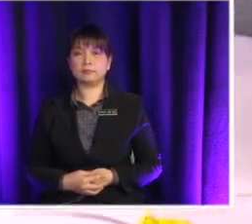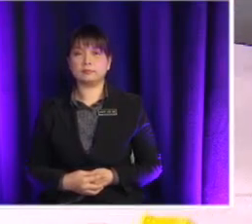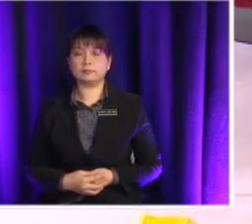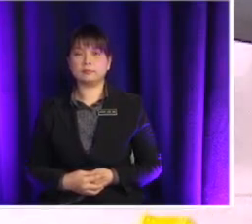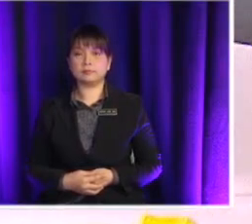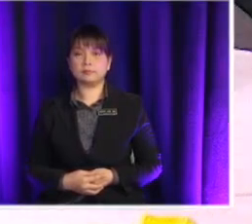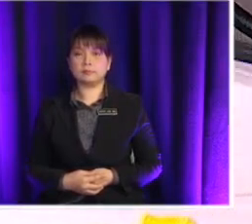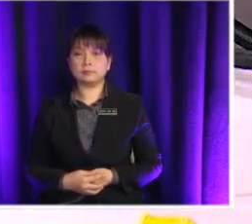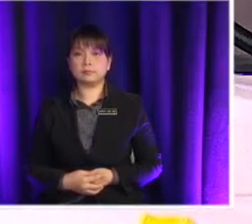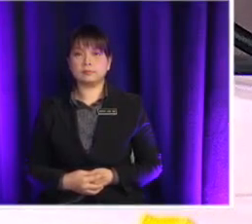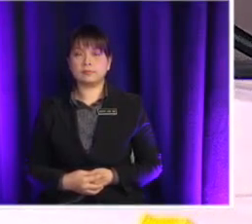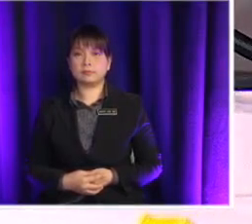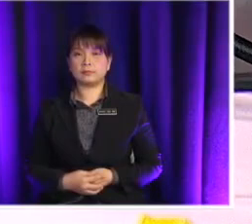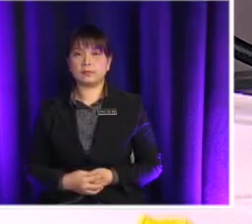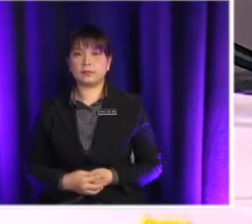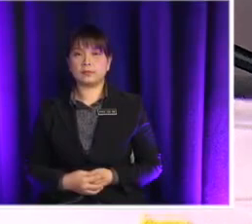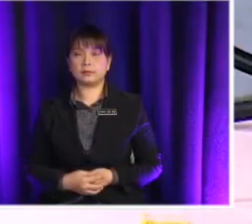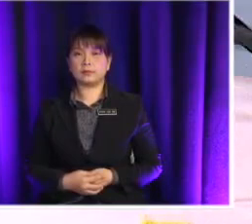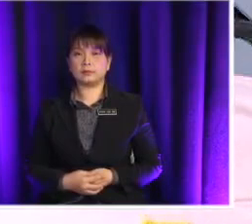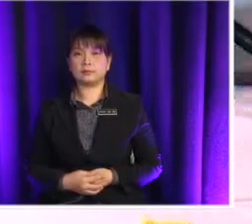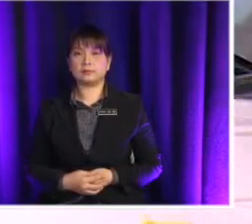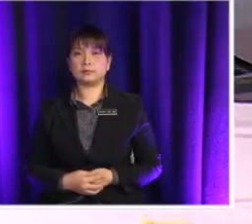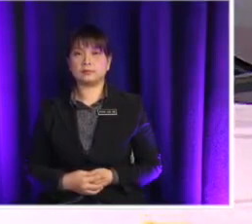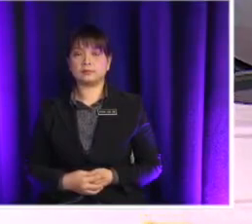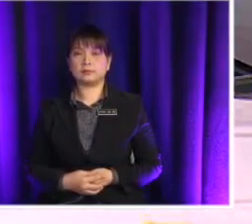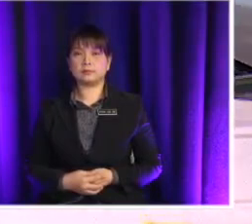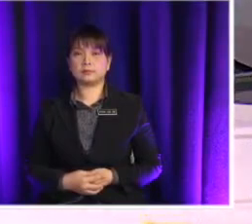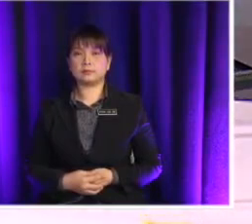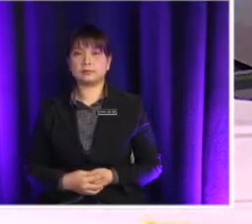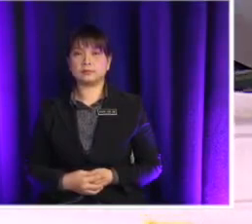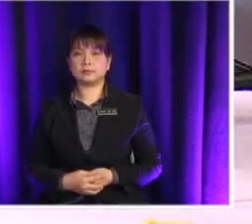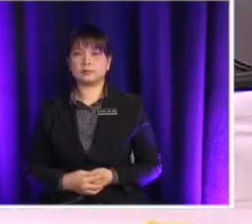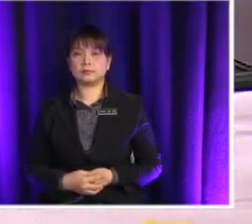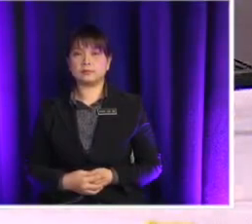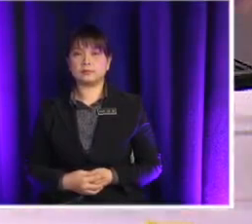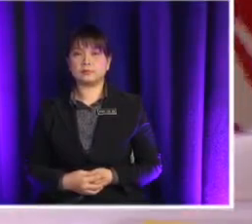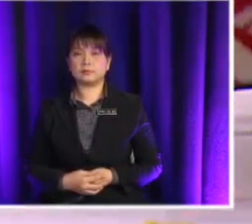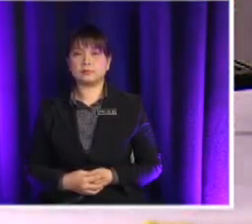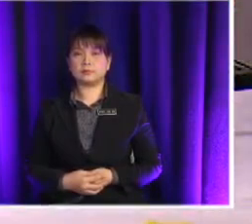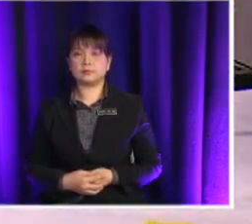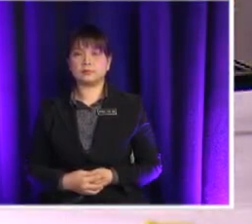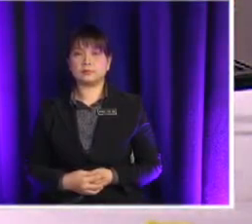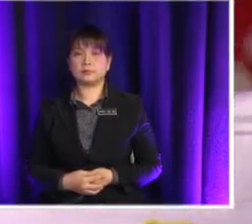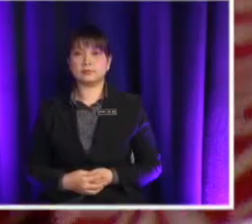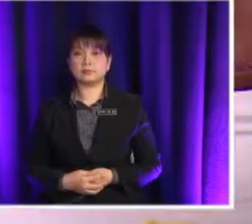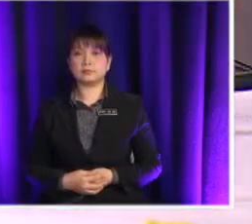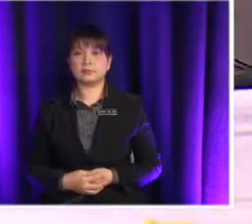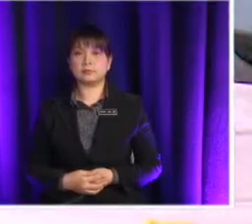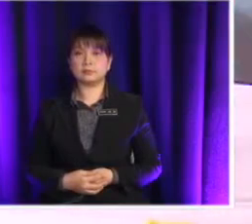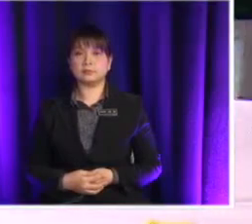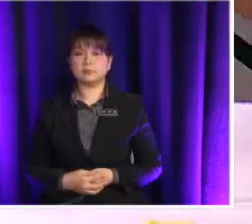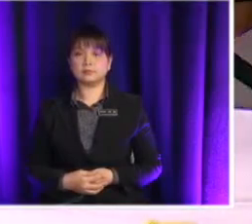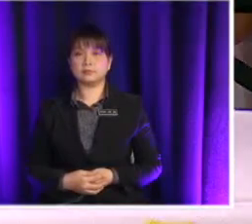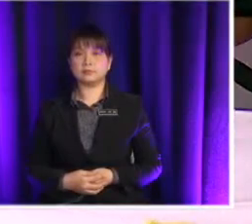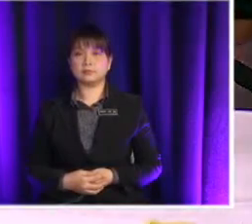dia bercantum baru jadi switch lah. Dia akan Sebab ini putus lah, lita, cikgu, ya, kan? pandai. Ini sekarang lita buka kan? Ya. Bila kita sambungkan dia, kita onkan switch,